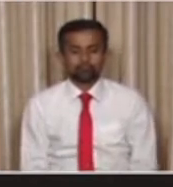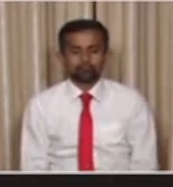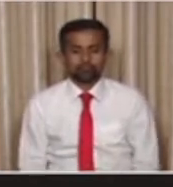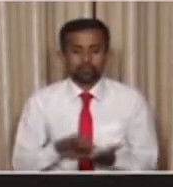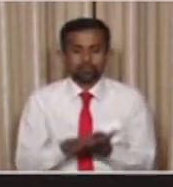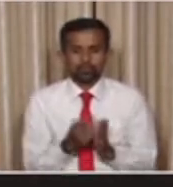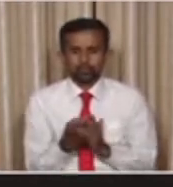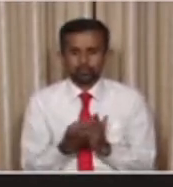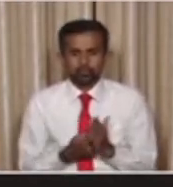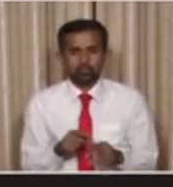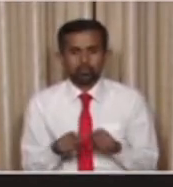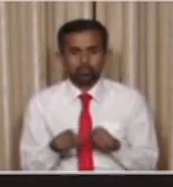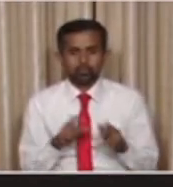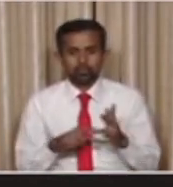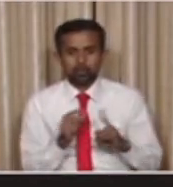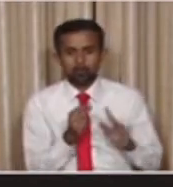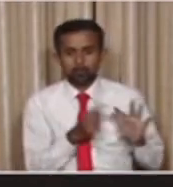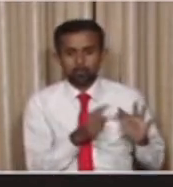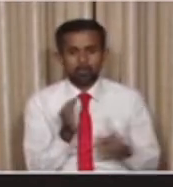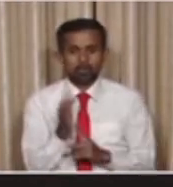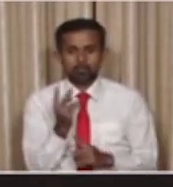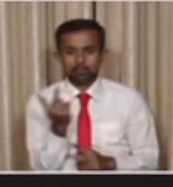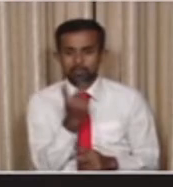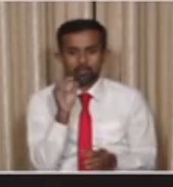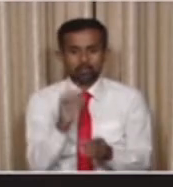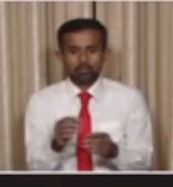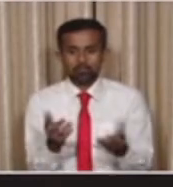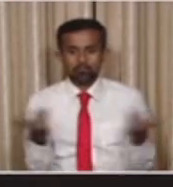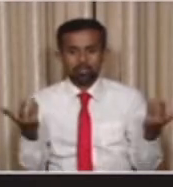ස්ථාවර නියෝග අඩුව කෝප් එකට සභාපතිතුමා දෙන්නේ දාන්න බෑ.